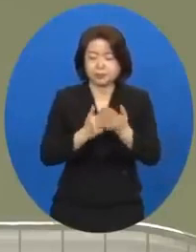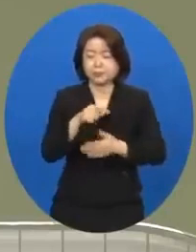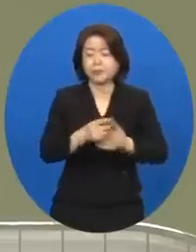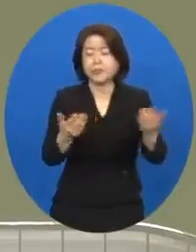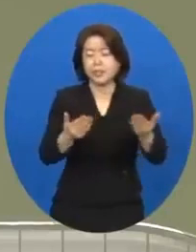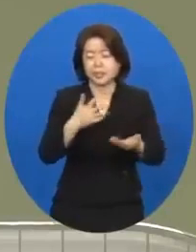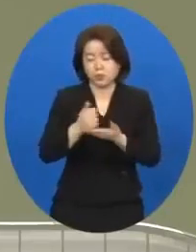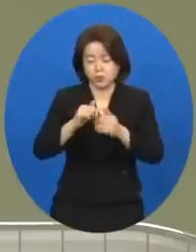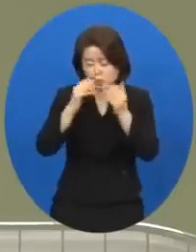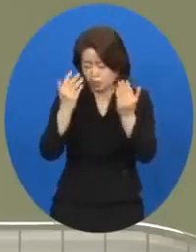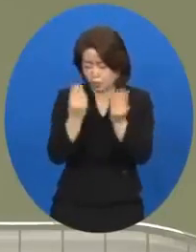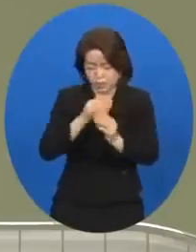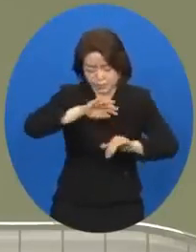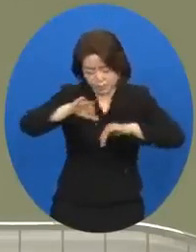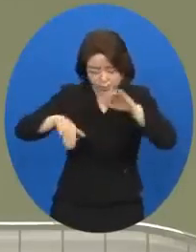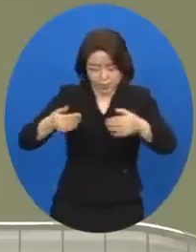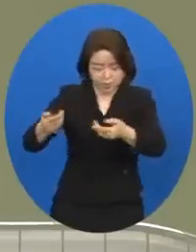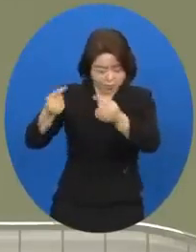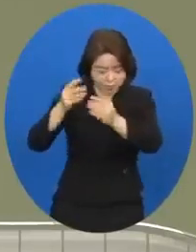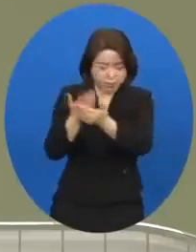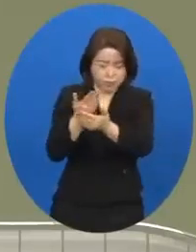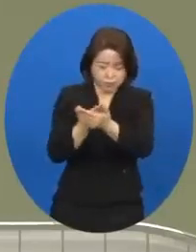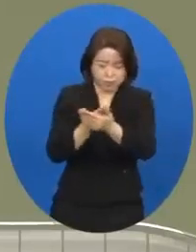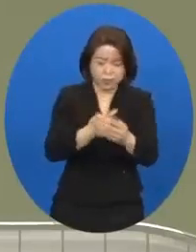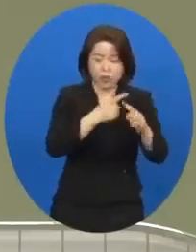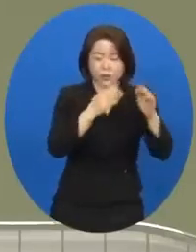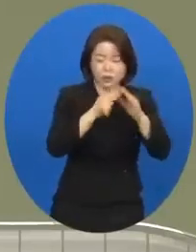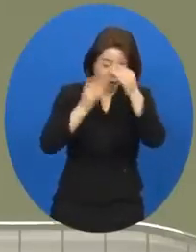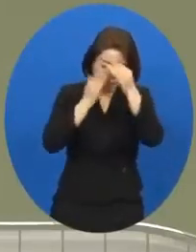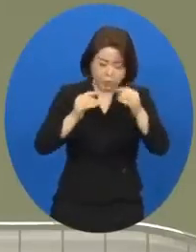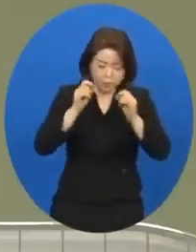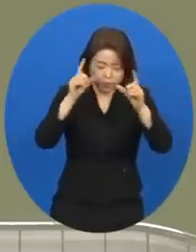일을 주님이 전적으로 관여해 주옵소서. 교회와 성도가 깨어